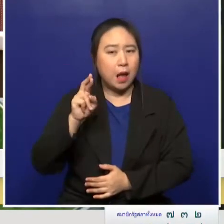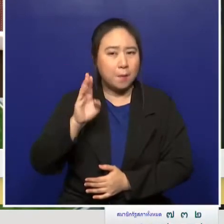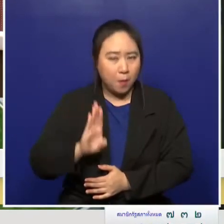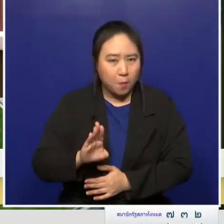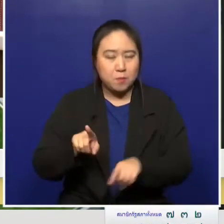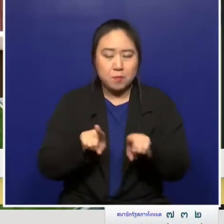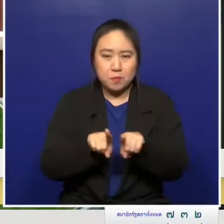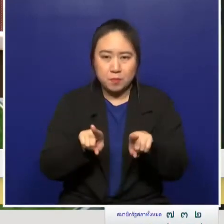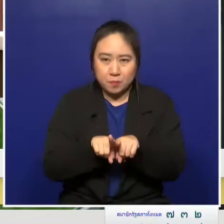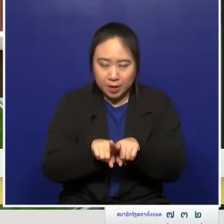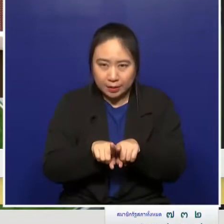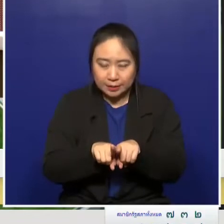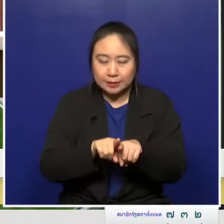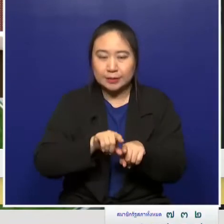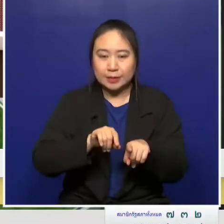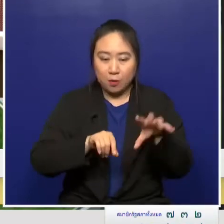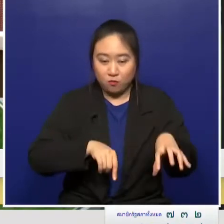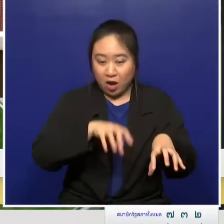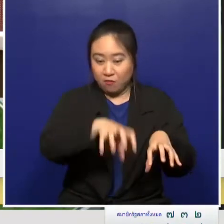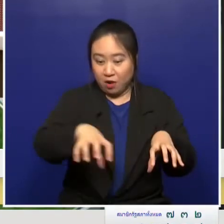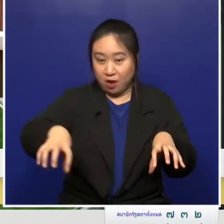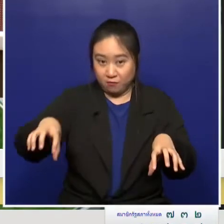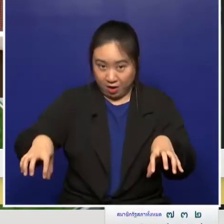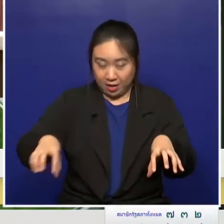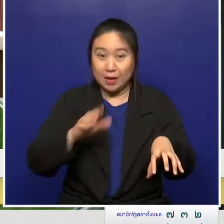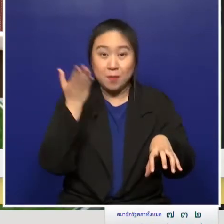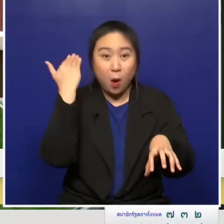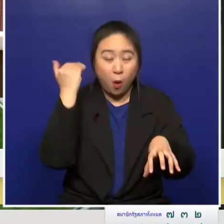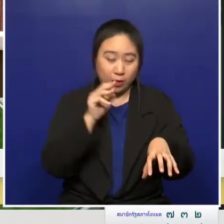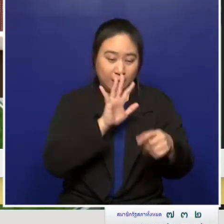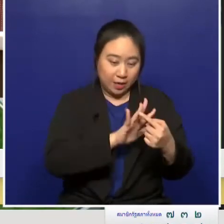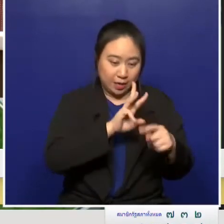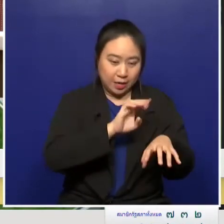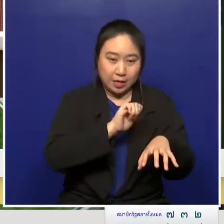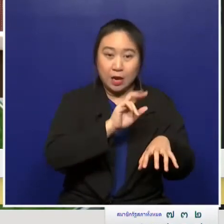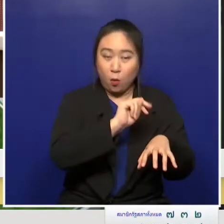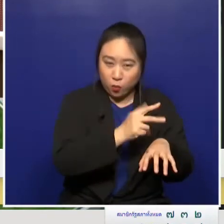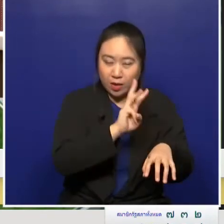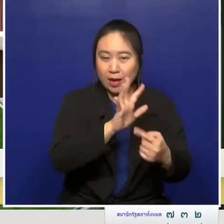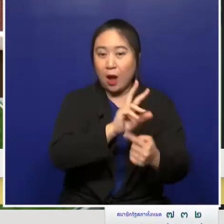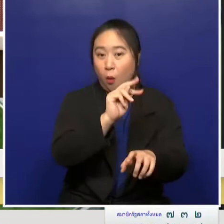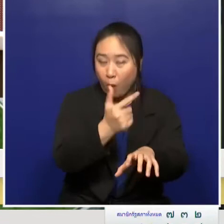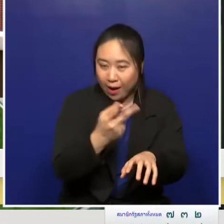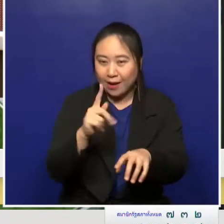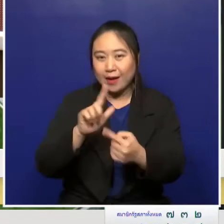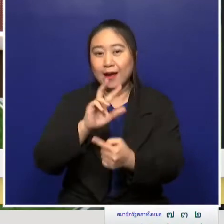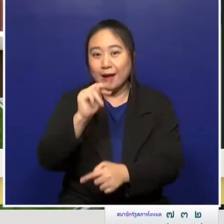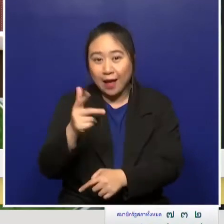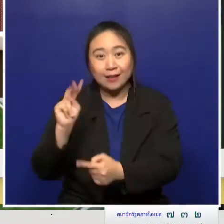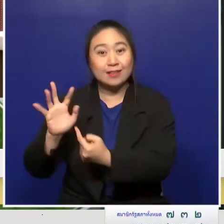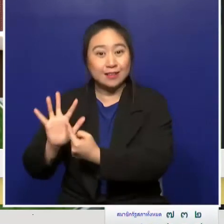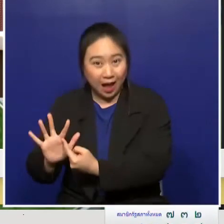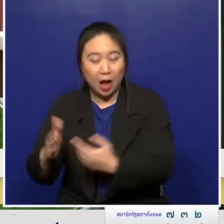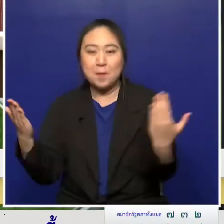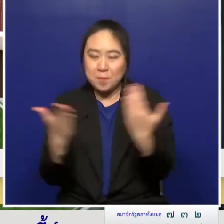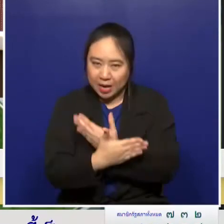ดมได้แก่เวียงวังคลังนามาเป็นกระทรวงทบวงกลมก็เพื่อก้าว